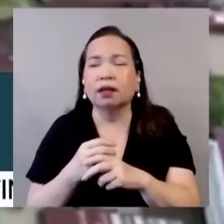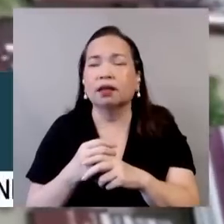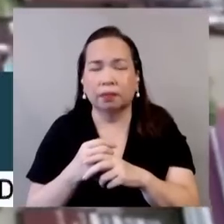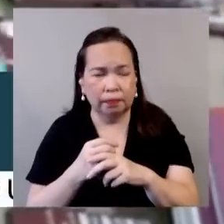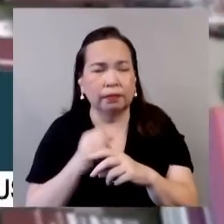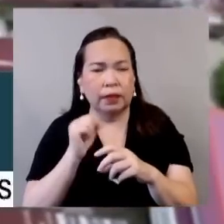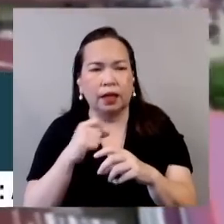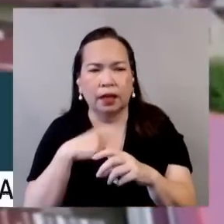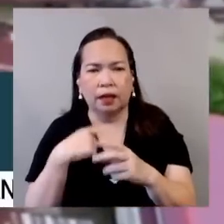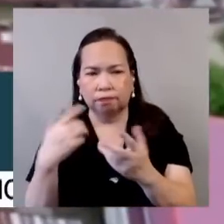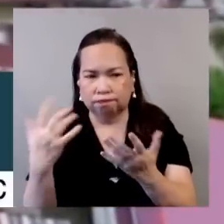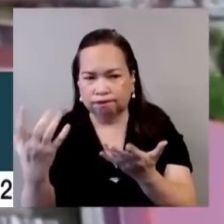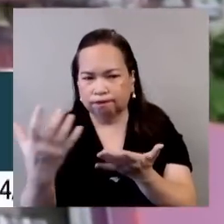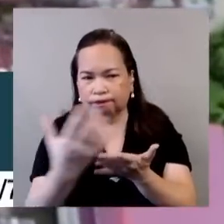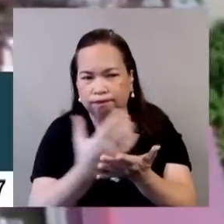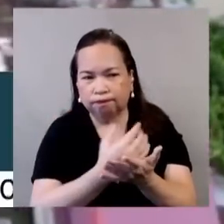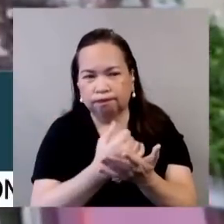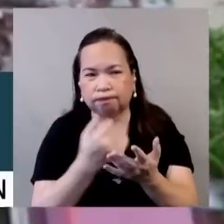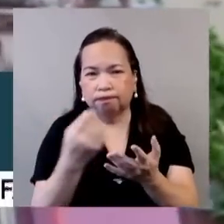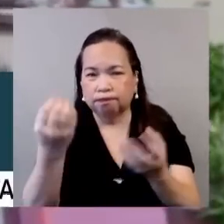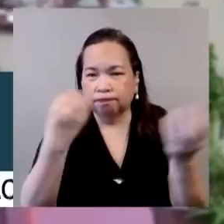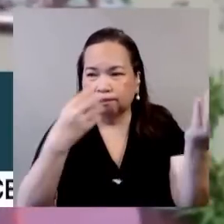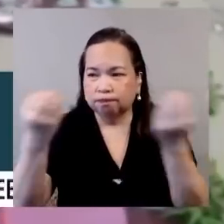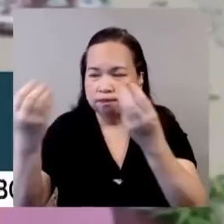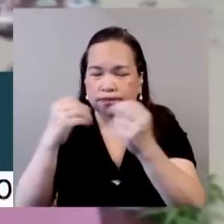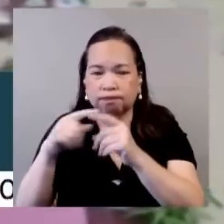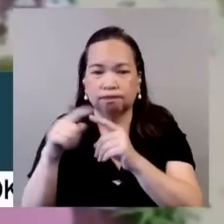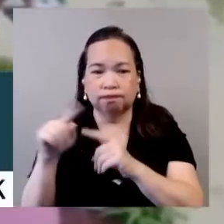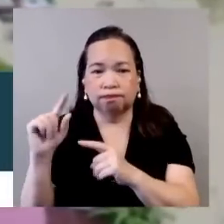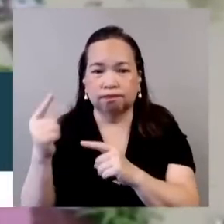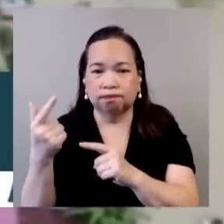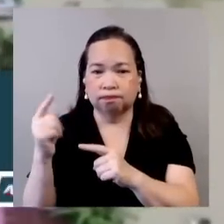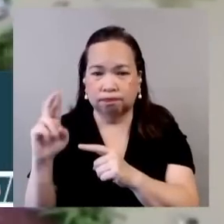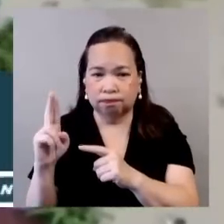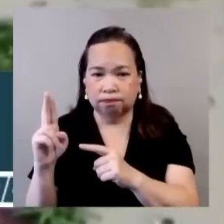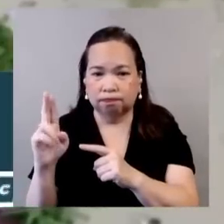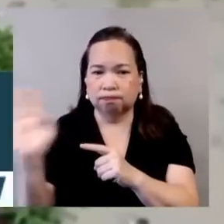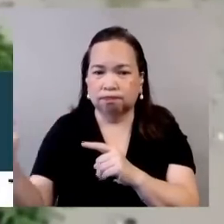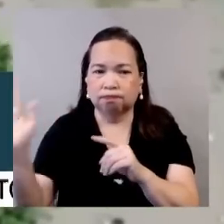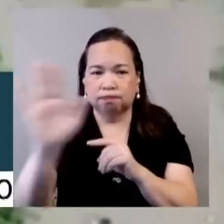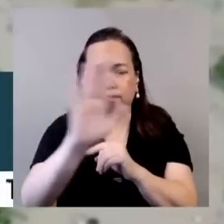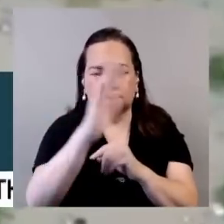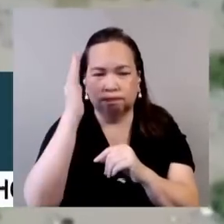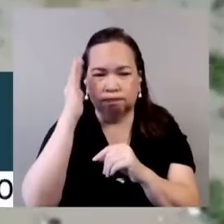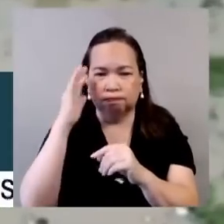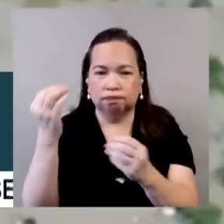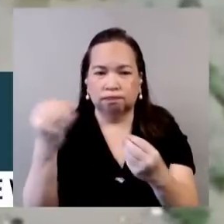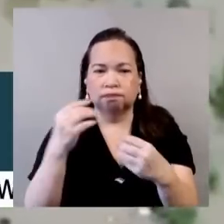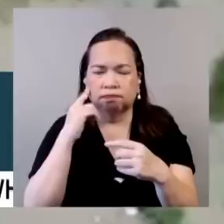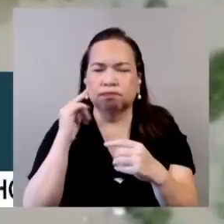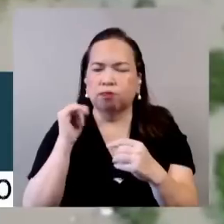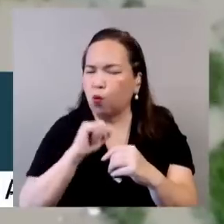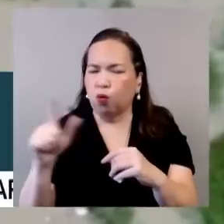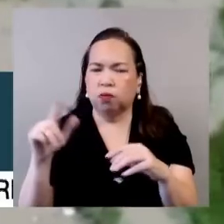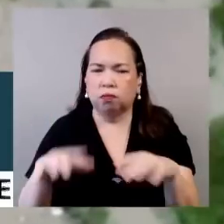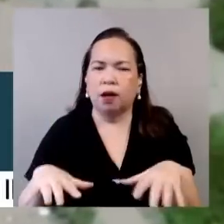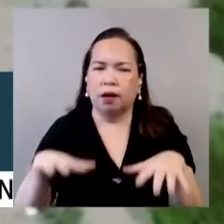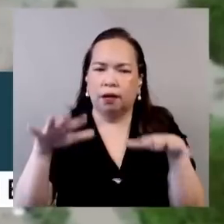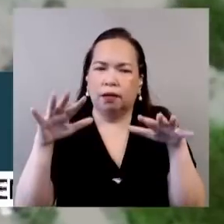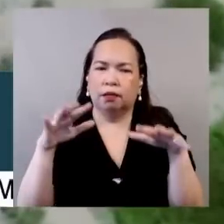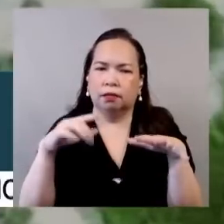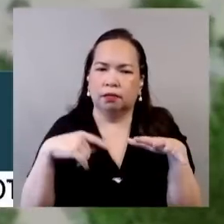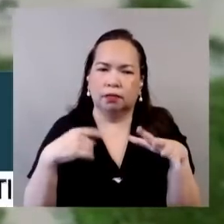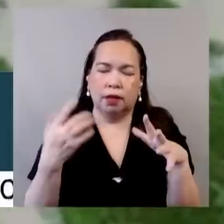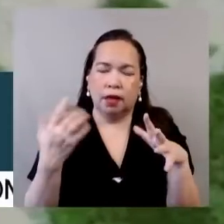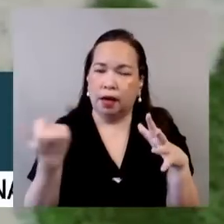data ng mga bawat LGUs sa mga damages po nila. Pero talagang sa ngayon, baha pa din po yung ipapapassable yung ibang